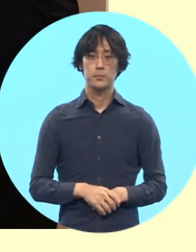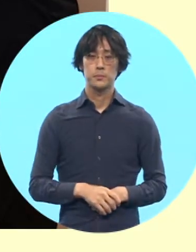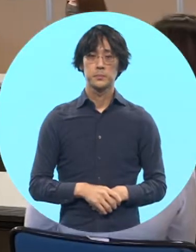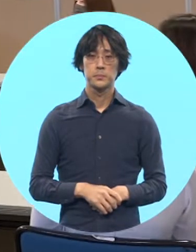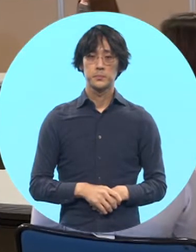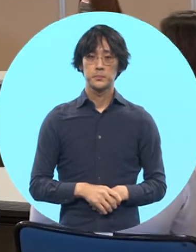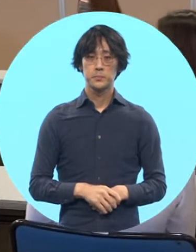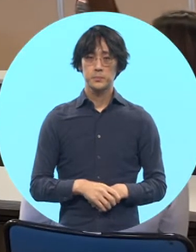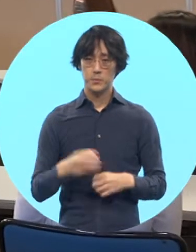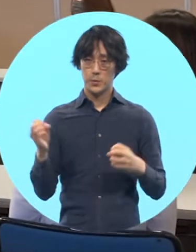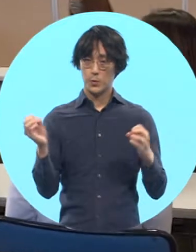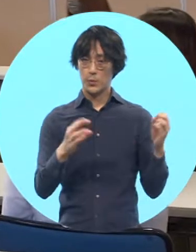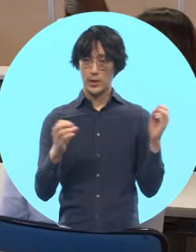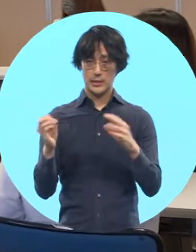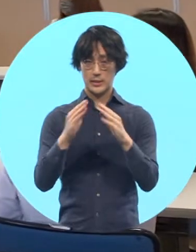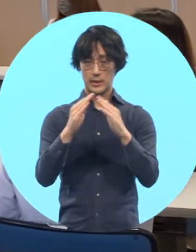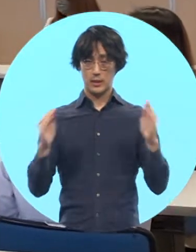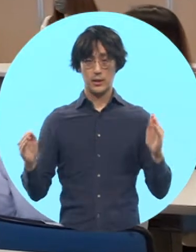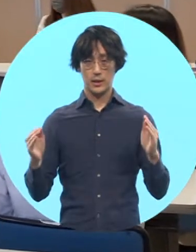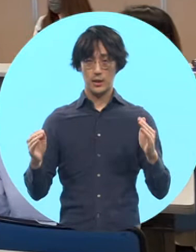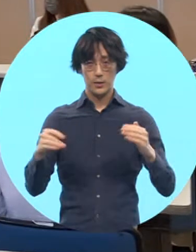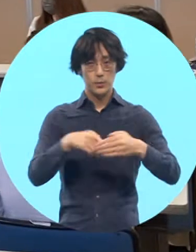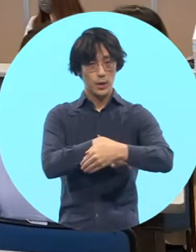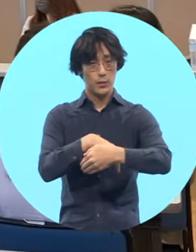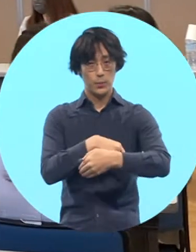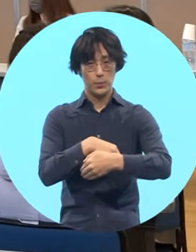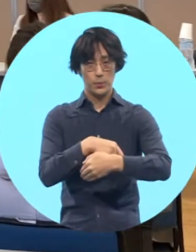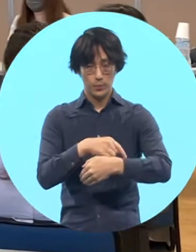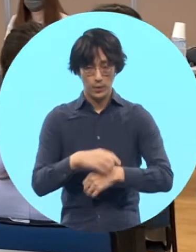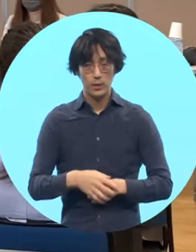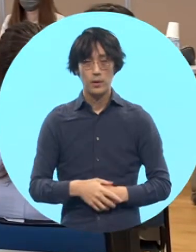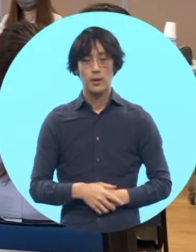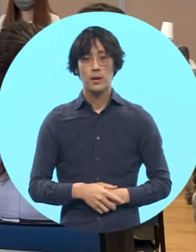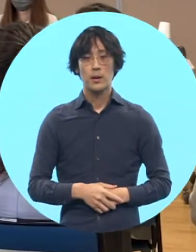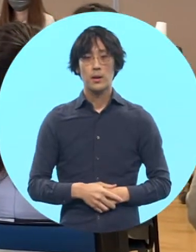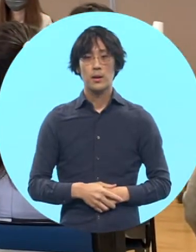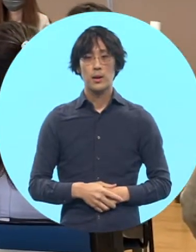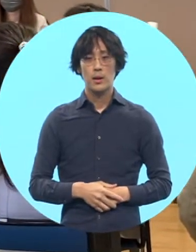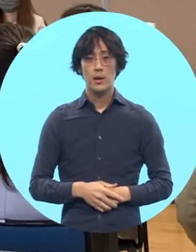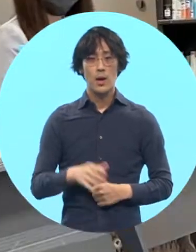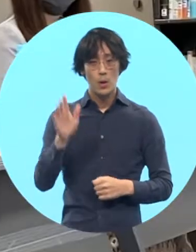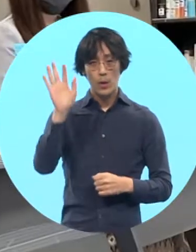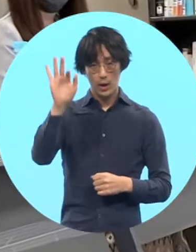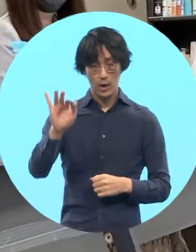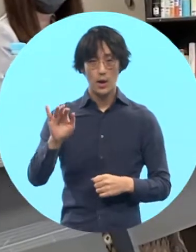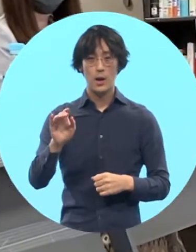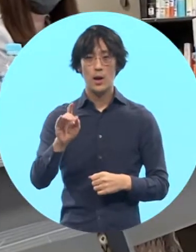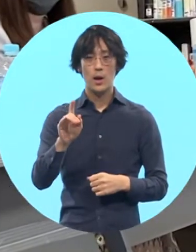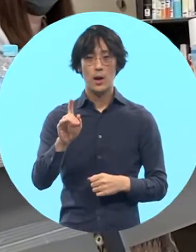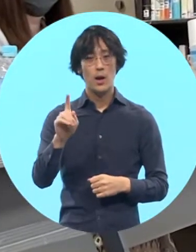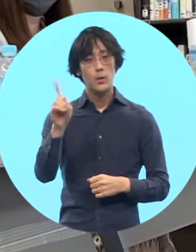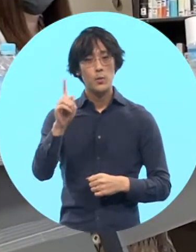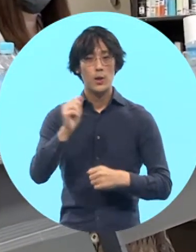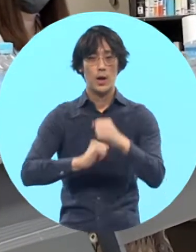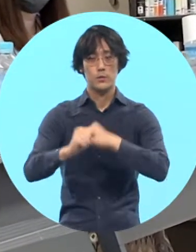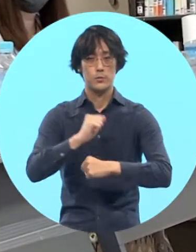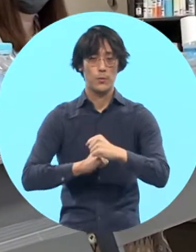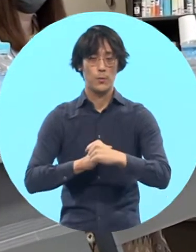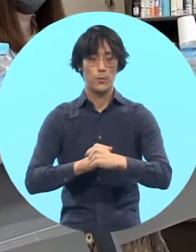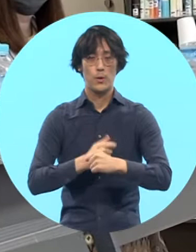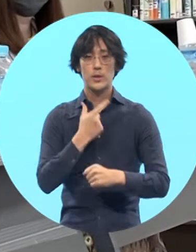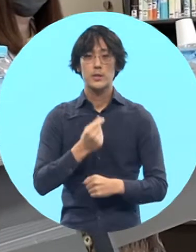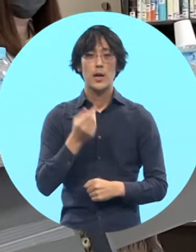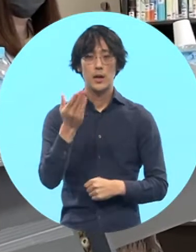座談会ではどういったお話があったんですか？ そうですね、皆さんが今後金沢でどういったことをしていきたいかですと